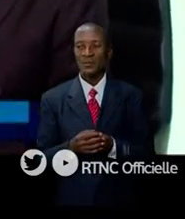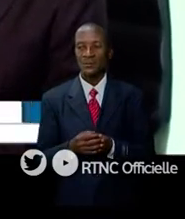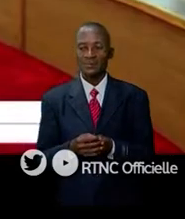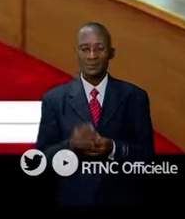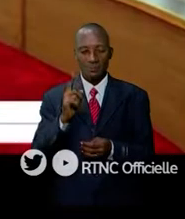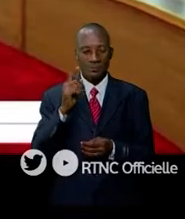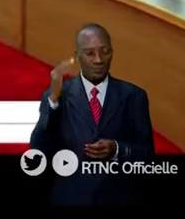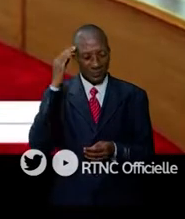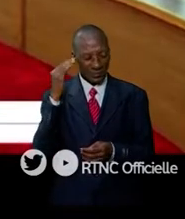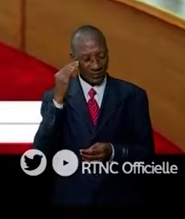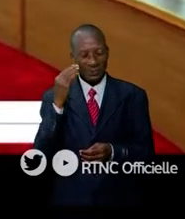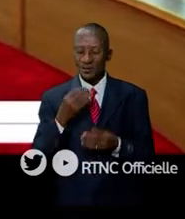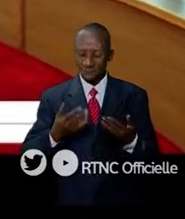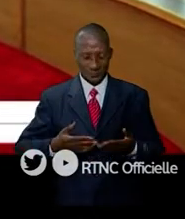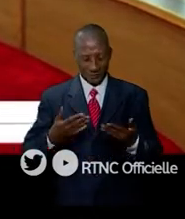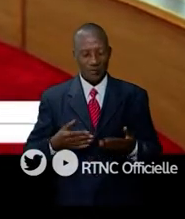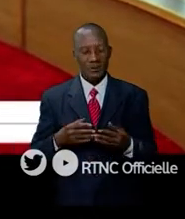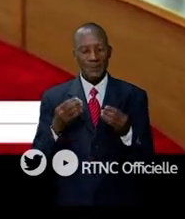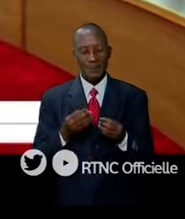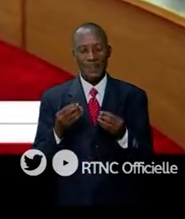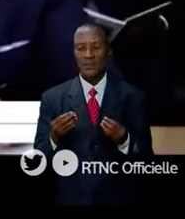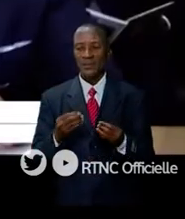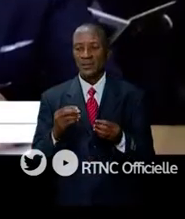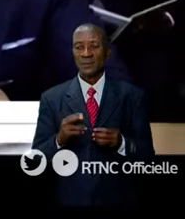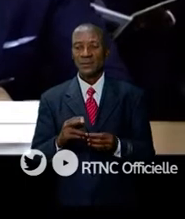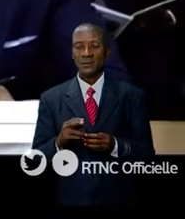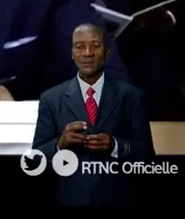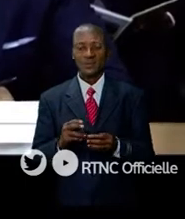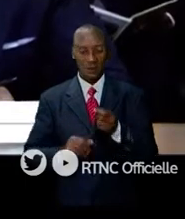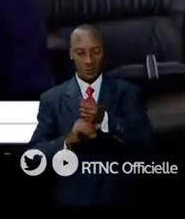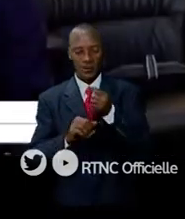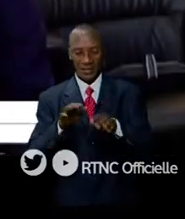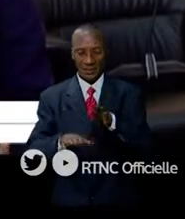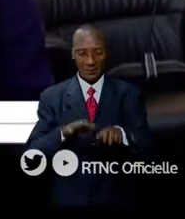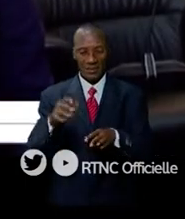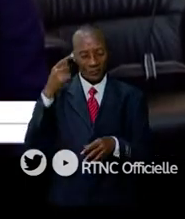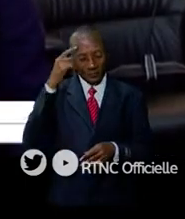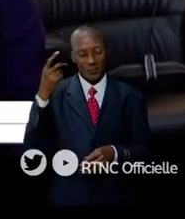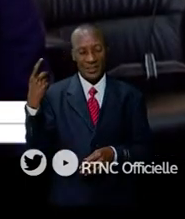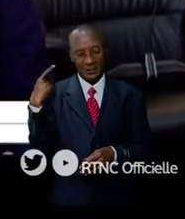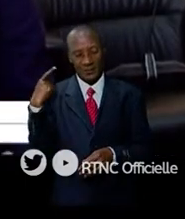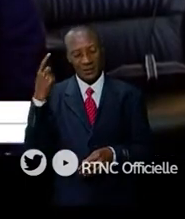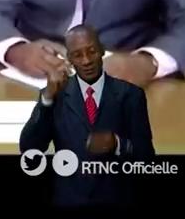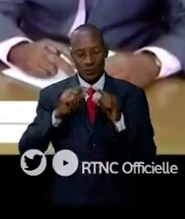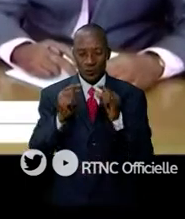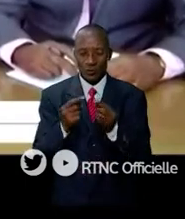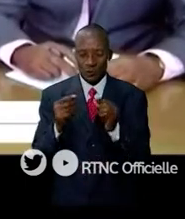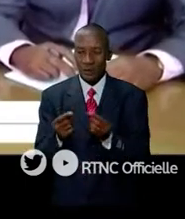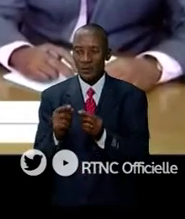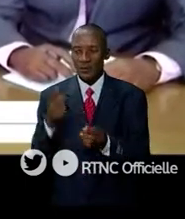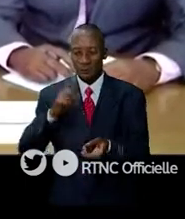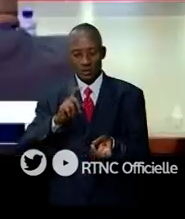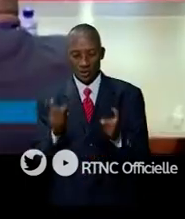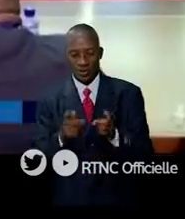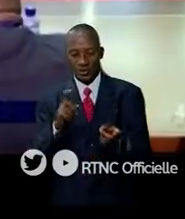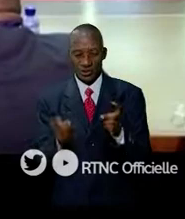apprécié son attitude perméable à leur démarche qui soutient, dans une certaine mesure, la révision de certaines